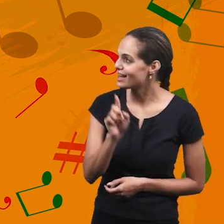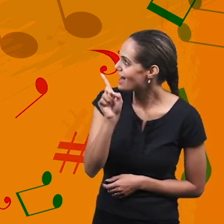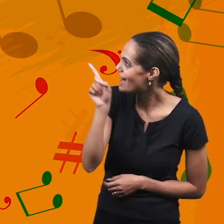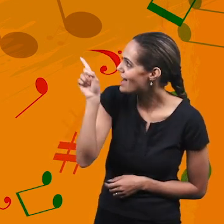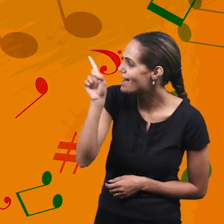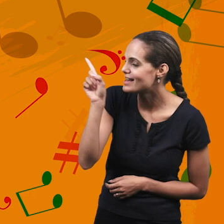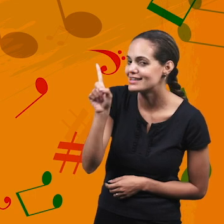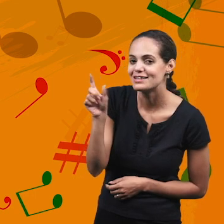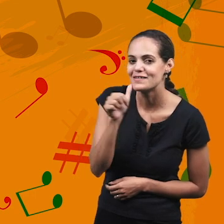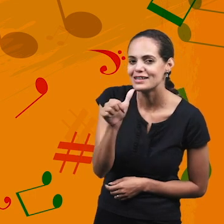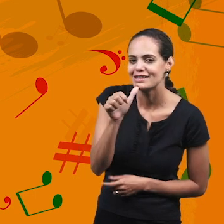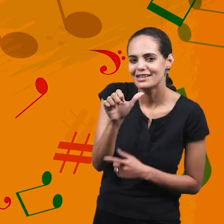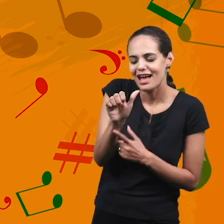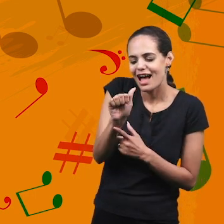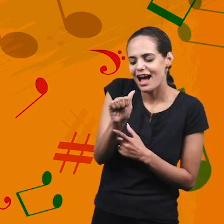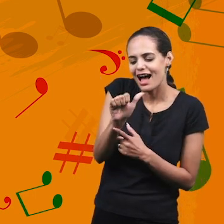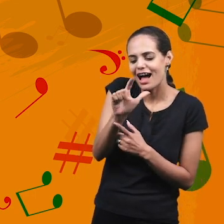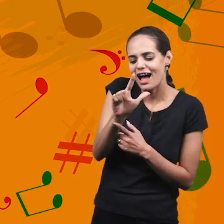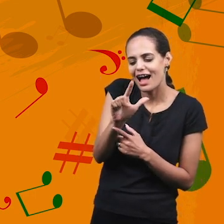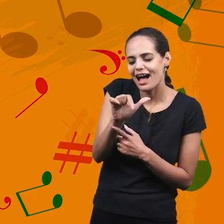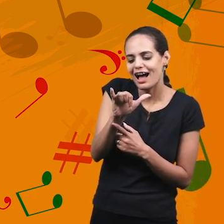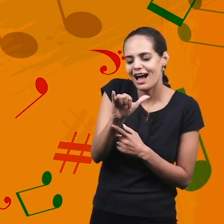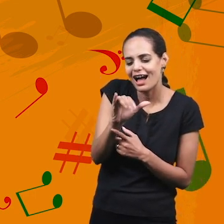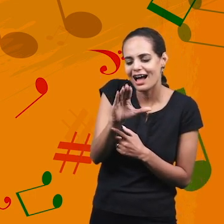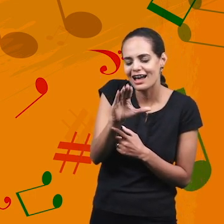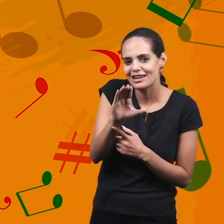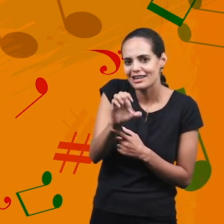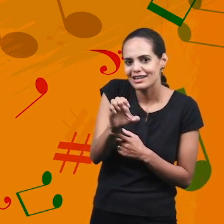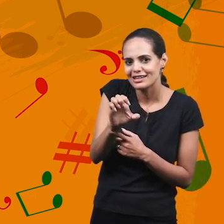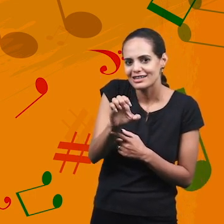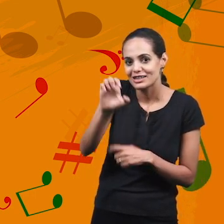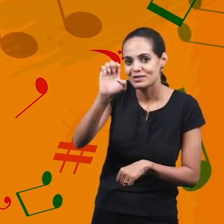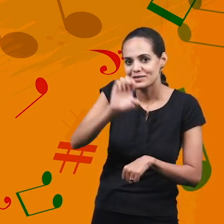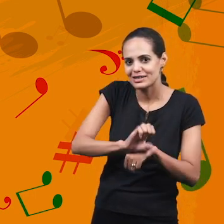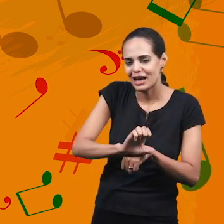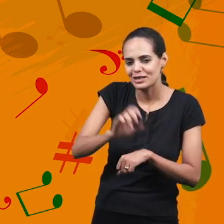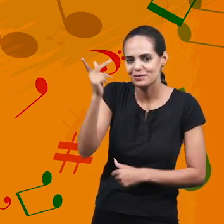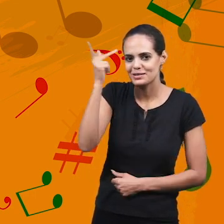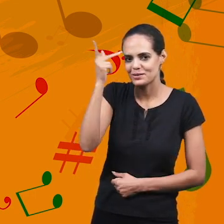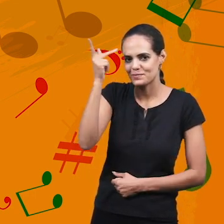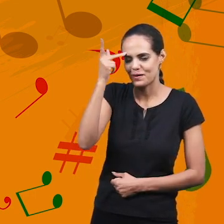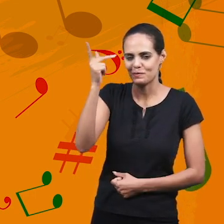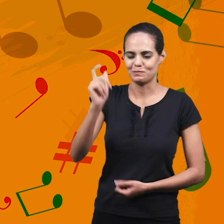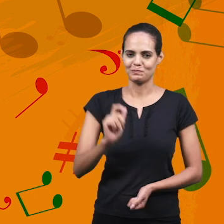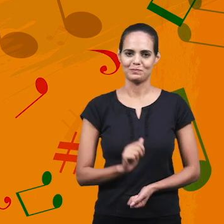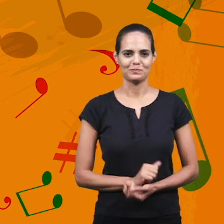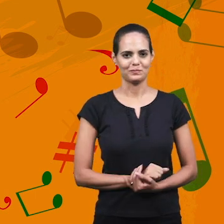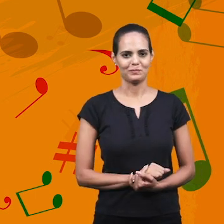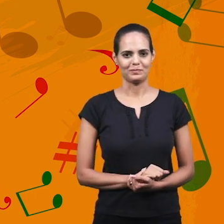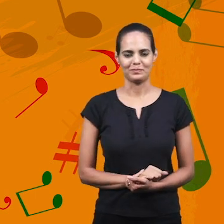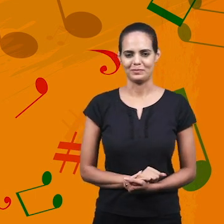Voici la petite Alice de l'église Saúde, São Paulo.